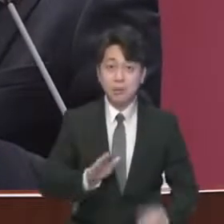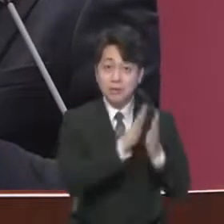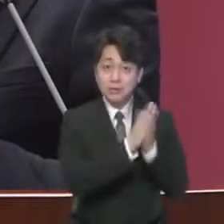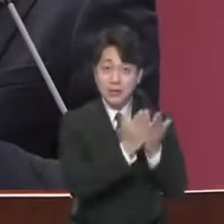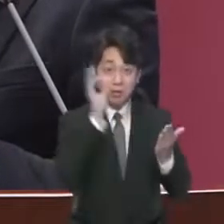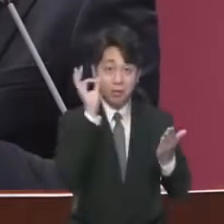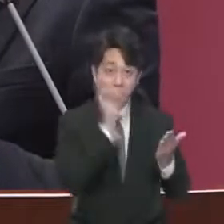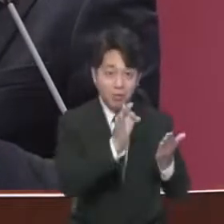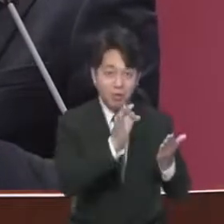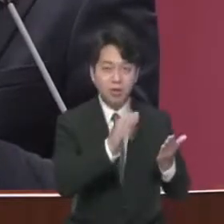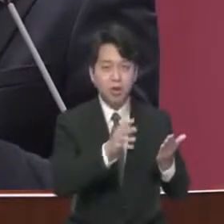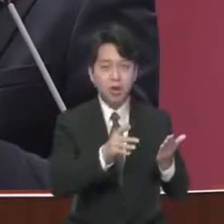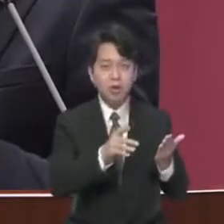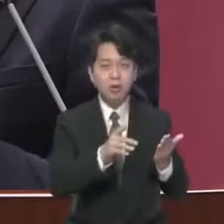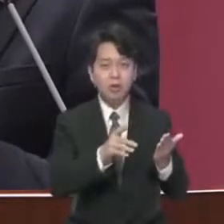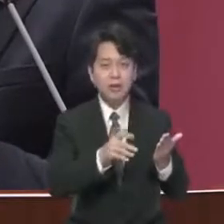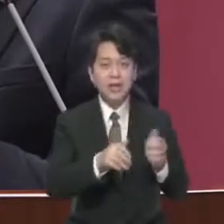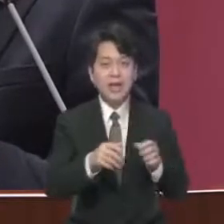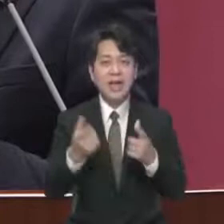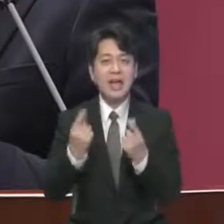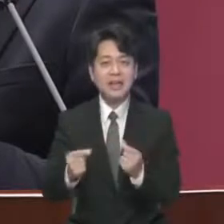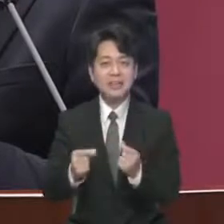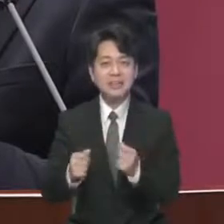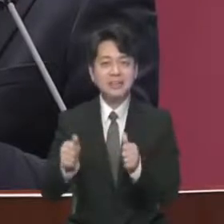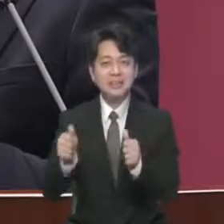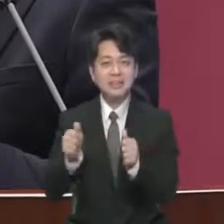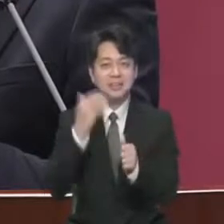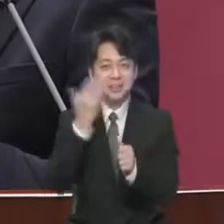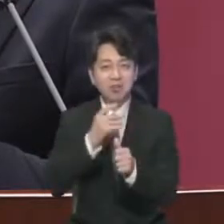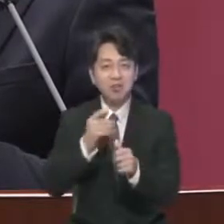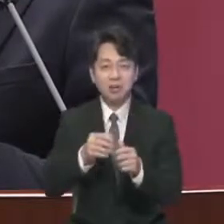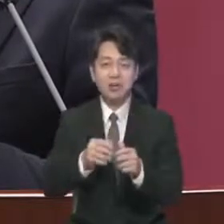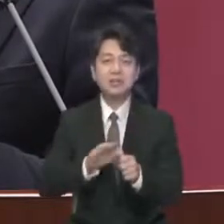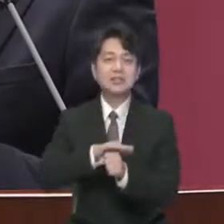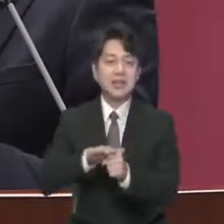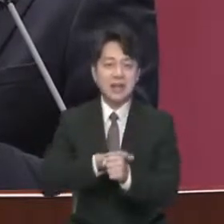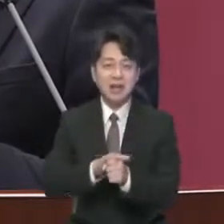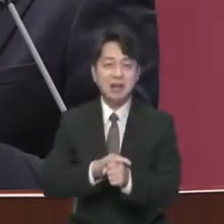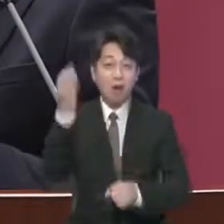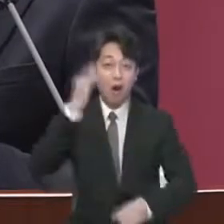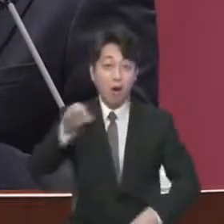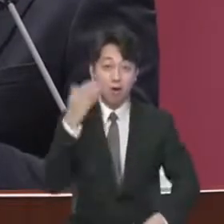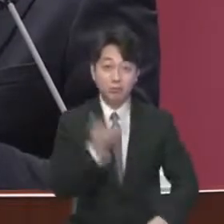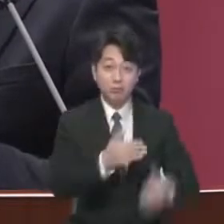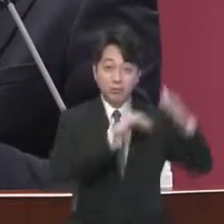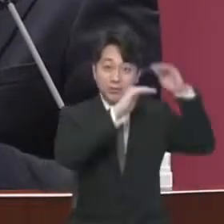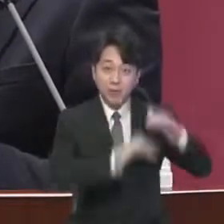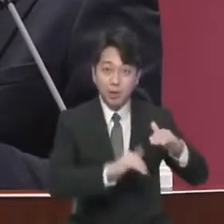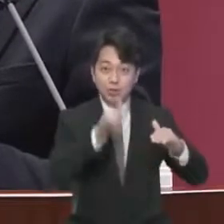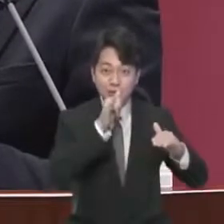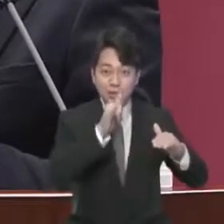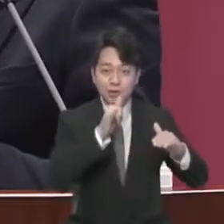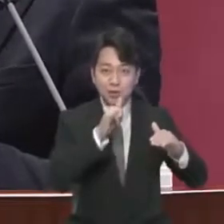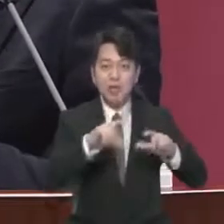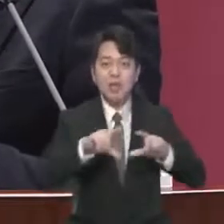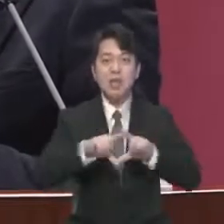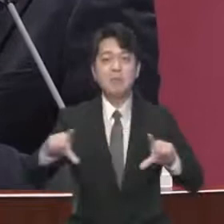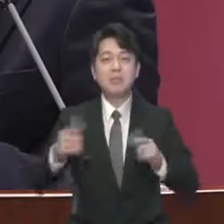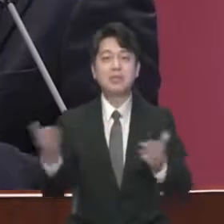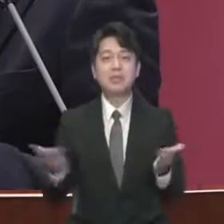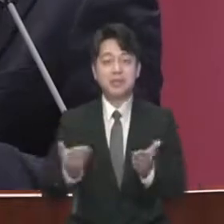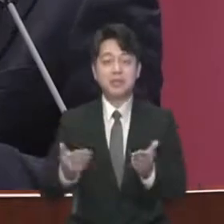이 책은 동성애와 동성혼을 권리와 인권으로 설명하면서 일반적이고 보편적인 일인 양 아이들에게 전달하고 있습니다. 부총리께서